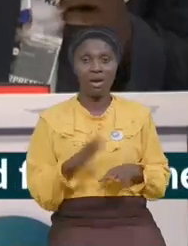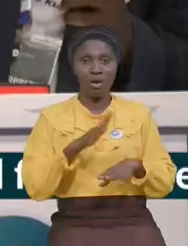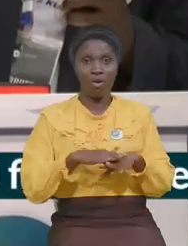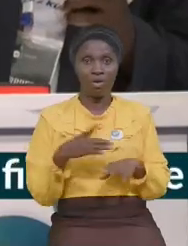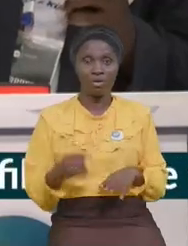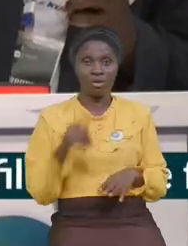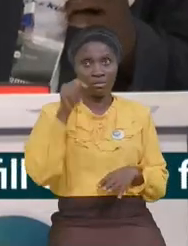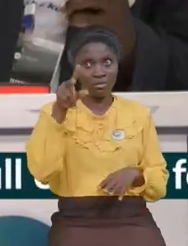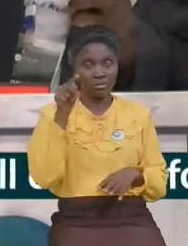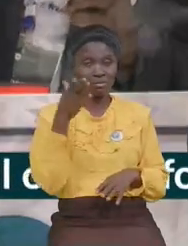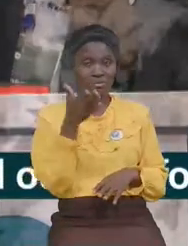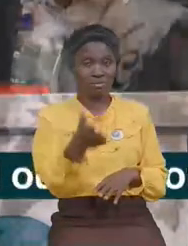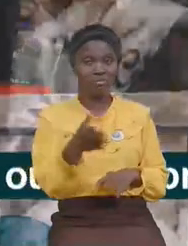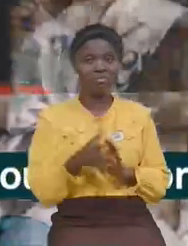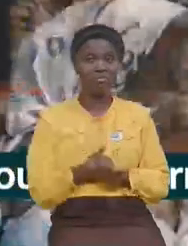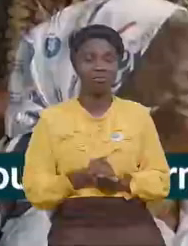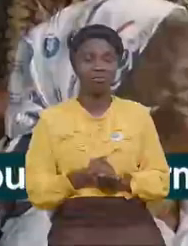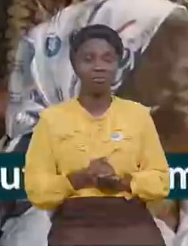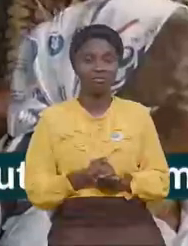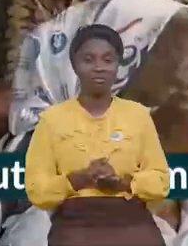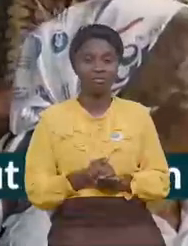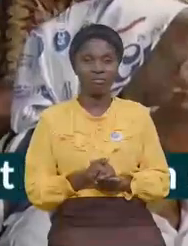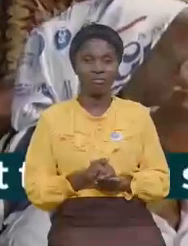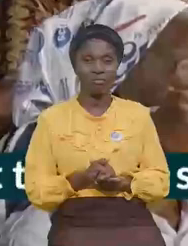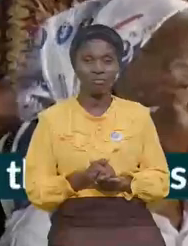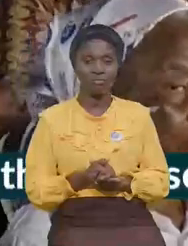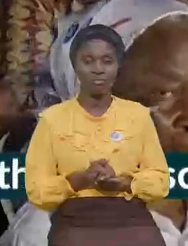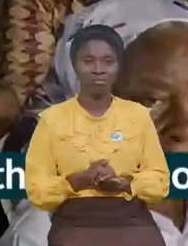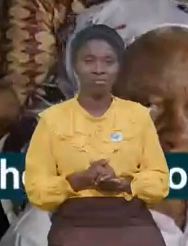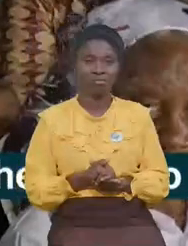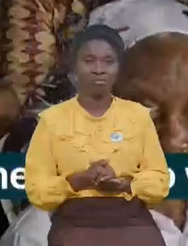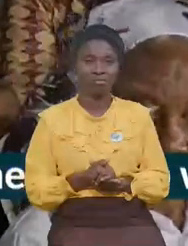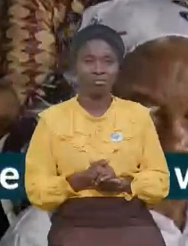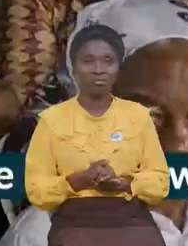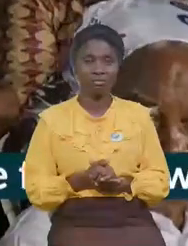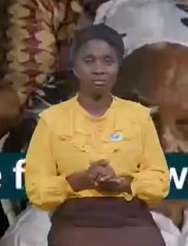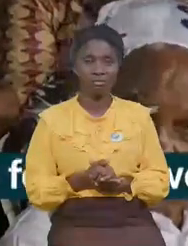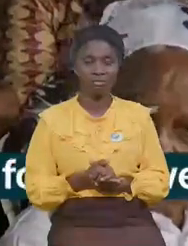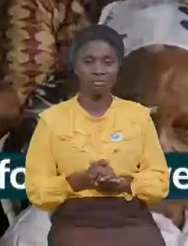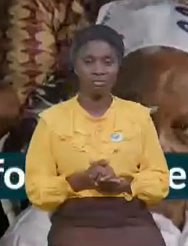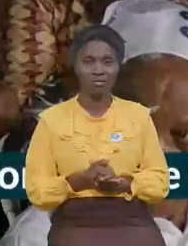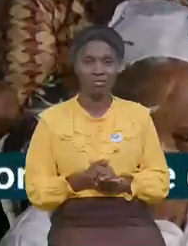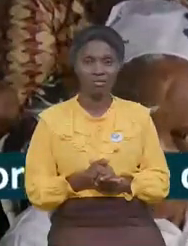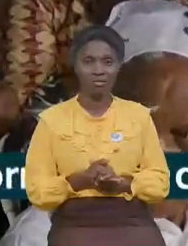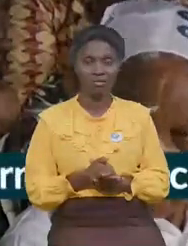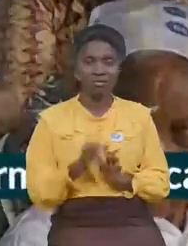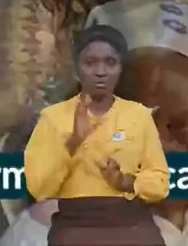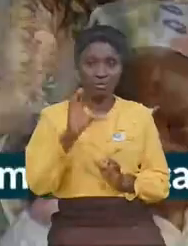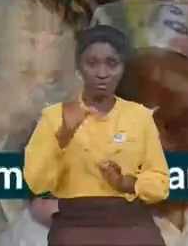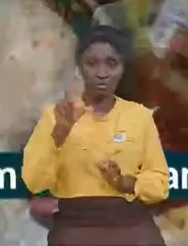comme vous cliquez sur ce lien, vous allez voir une page